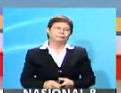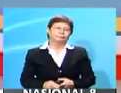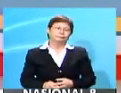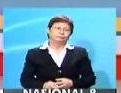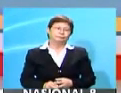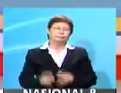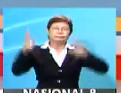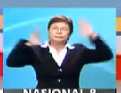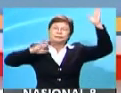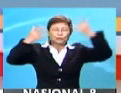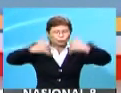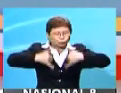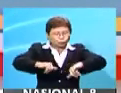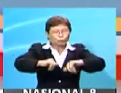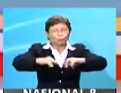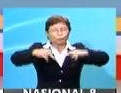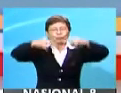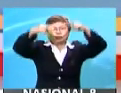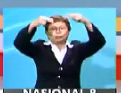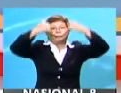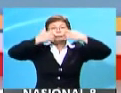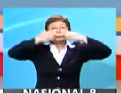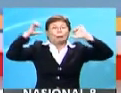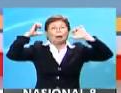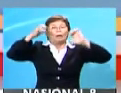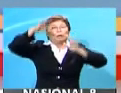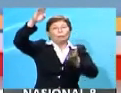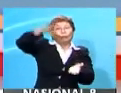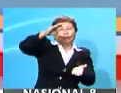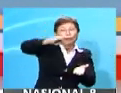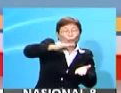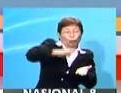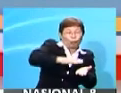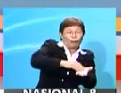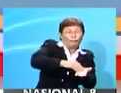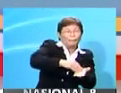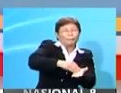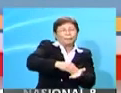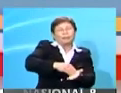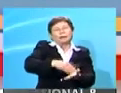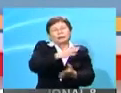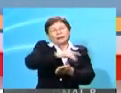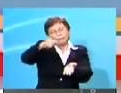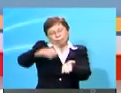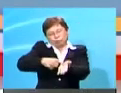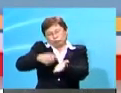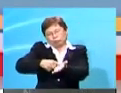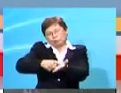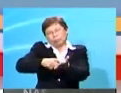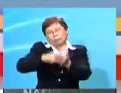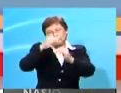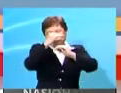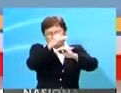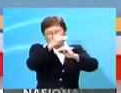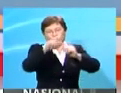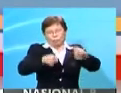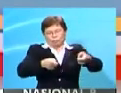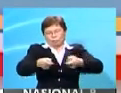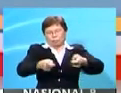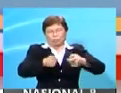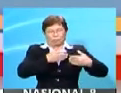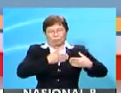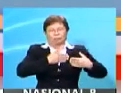sementara itu Malaysia akan terus meningkatkan kemampanan mengurangkan defisit dan memastikan hutang negara berada pada paras yang boleh diurus